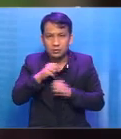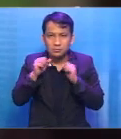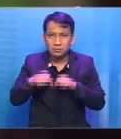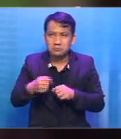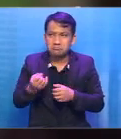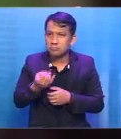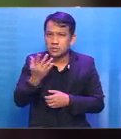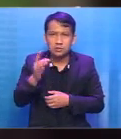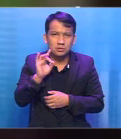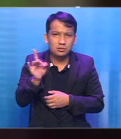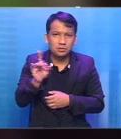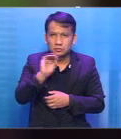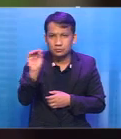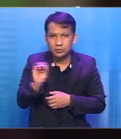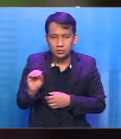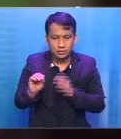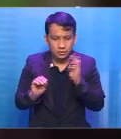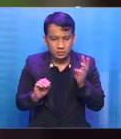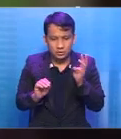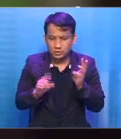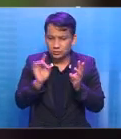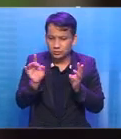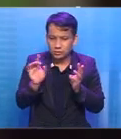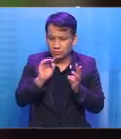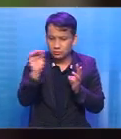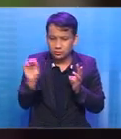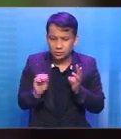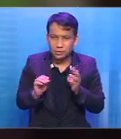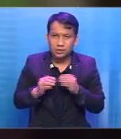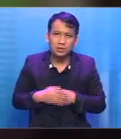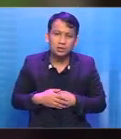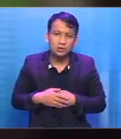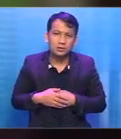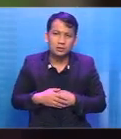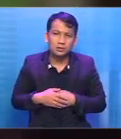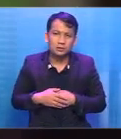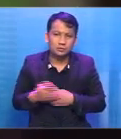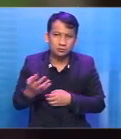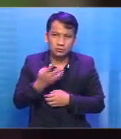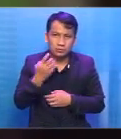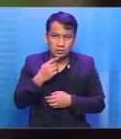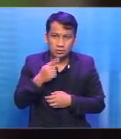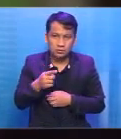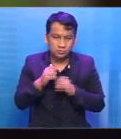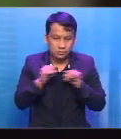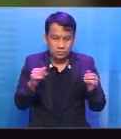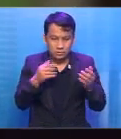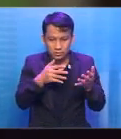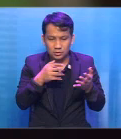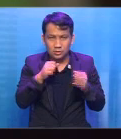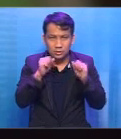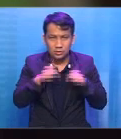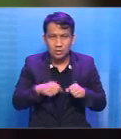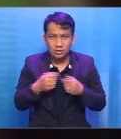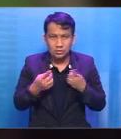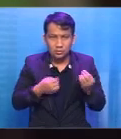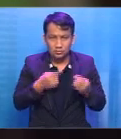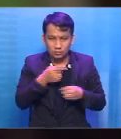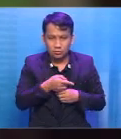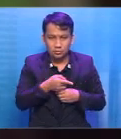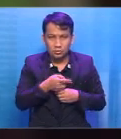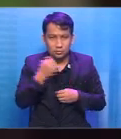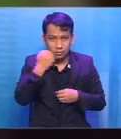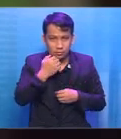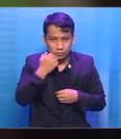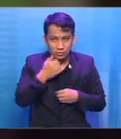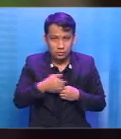as 80%, 60-80%. But it was shown based on that study that it can do this